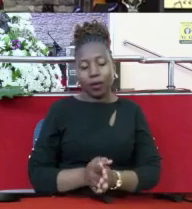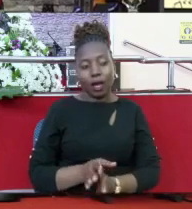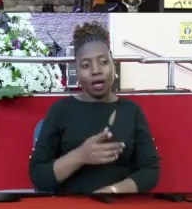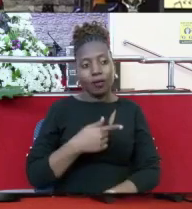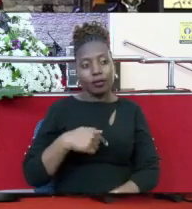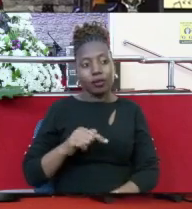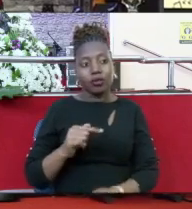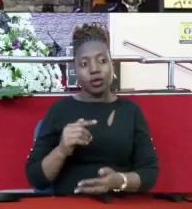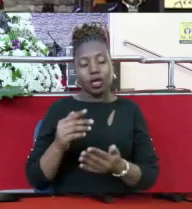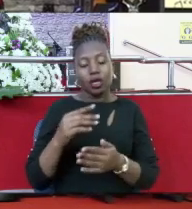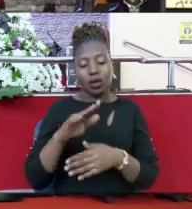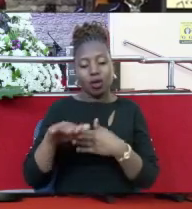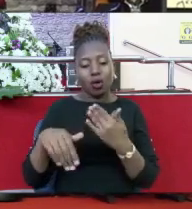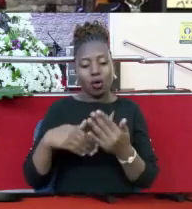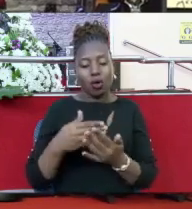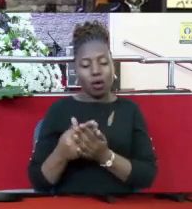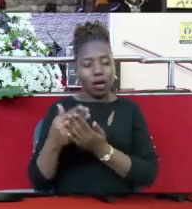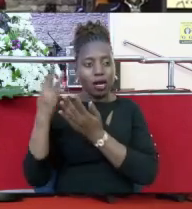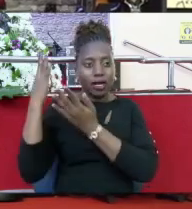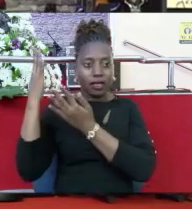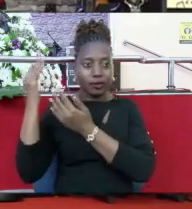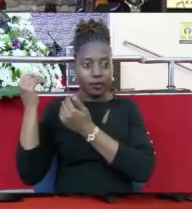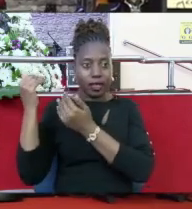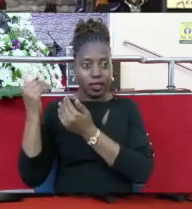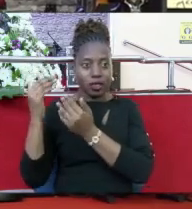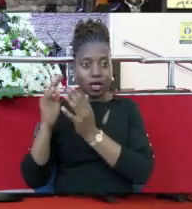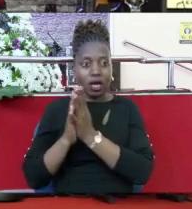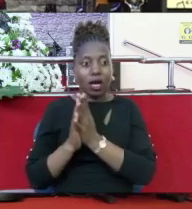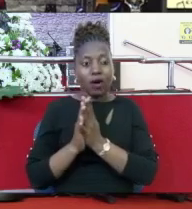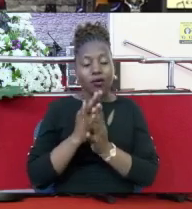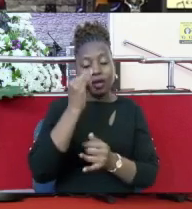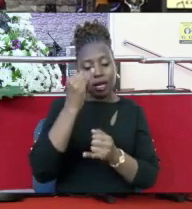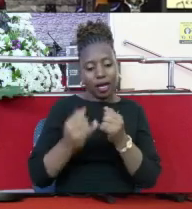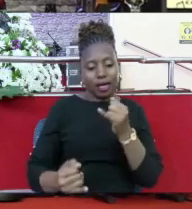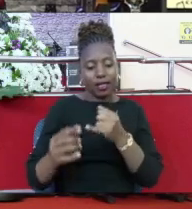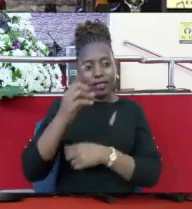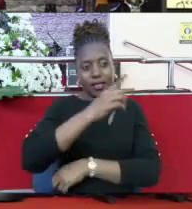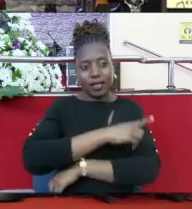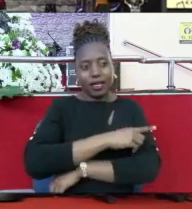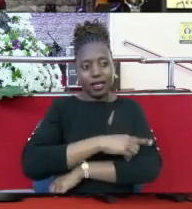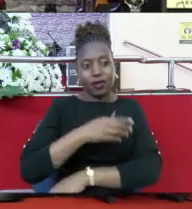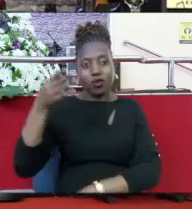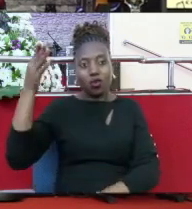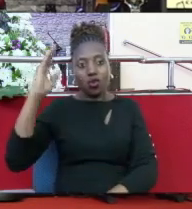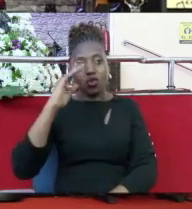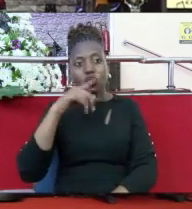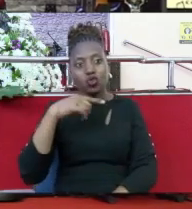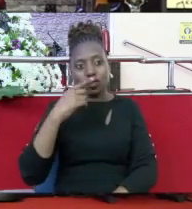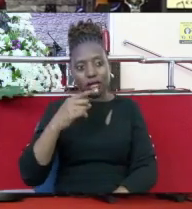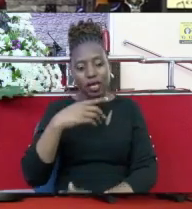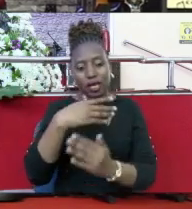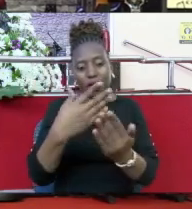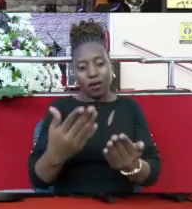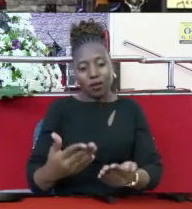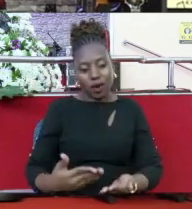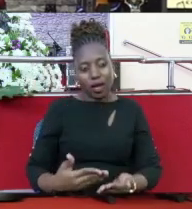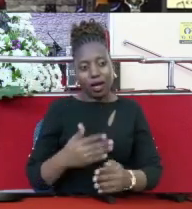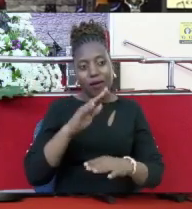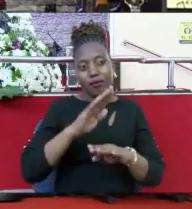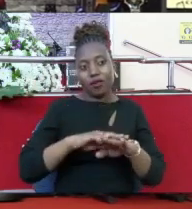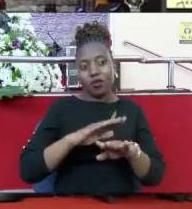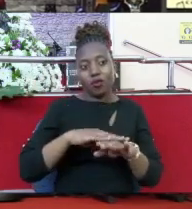final day when God will say, welcome, good and faithful servant. Sababu tunatazamia ile siku ambayo